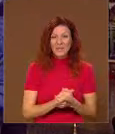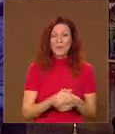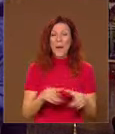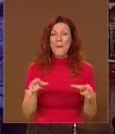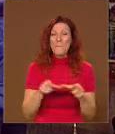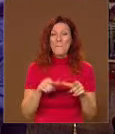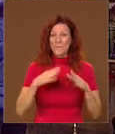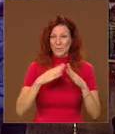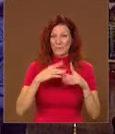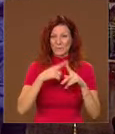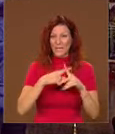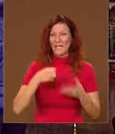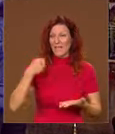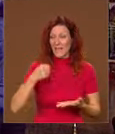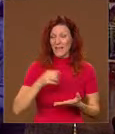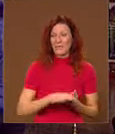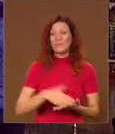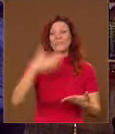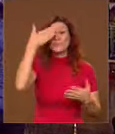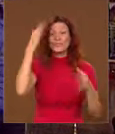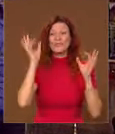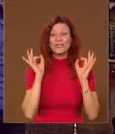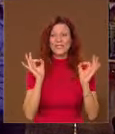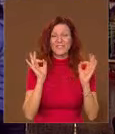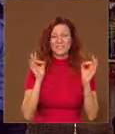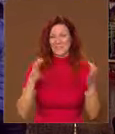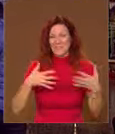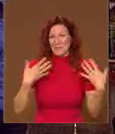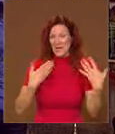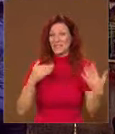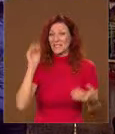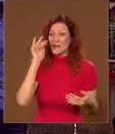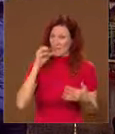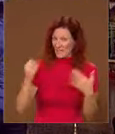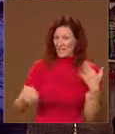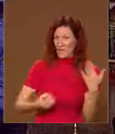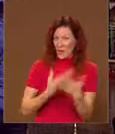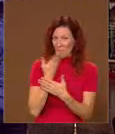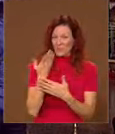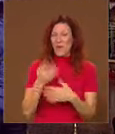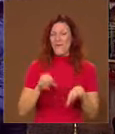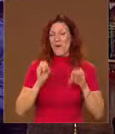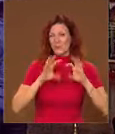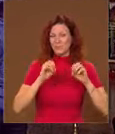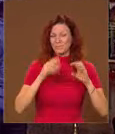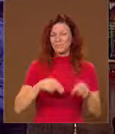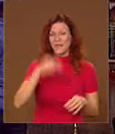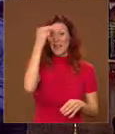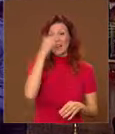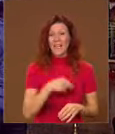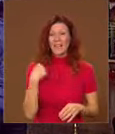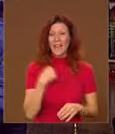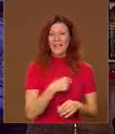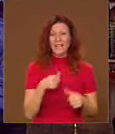митрополитската катедрала Света Неделя. Честит празник! Бъдете отново с предаването Неделна литургия